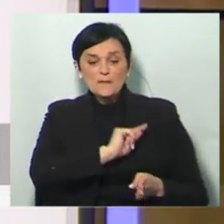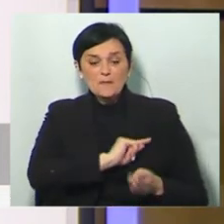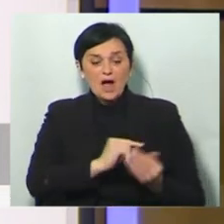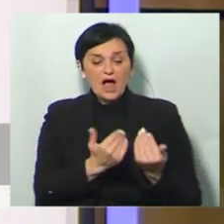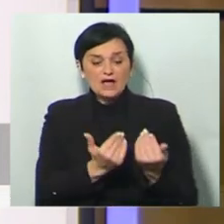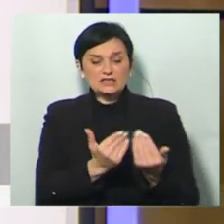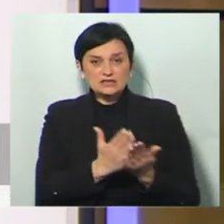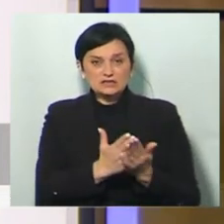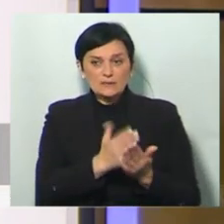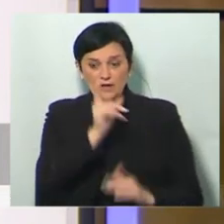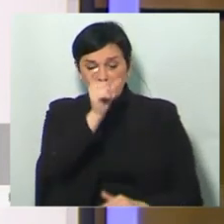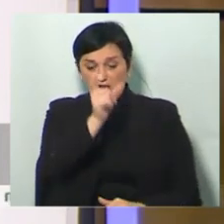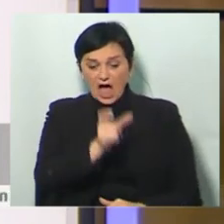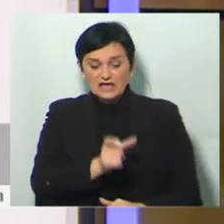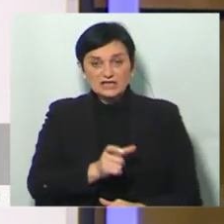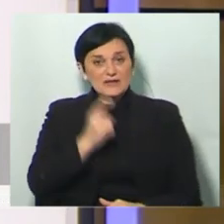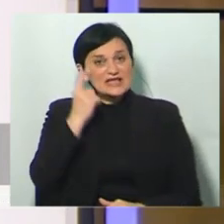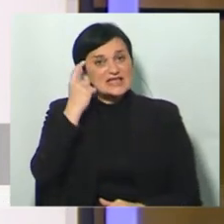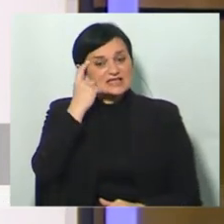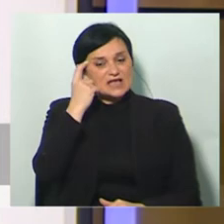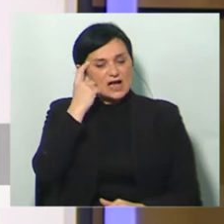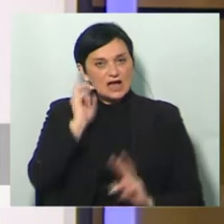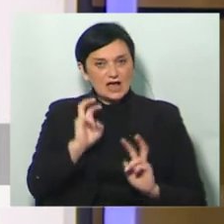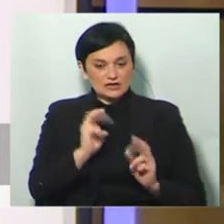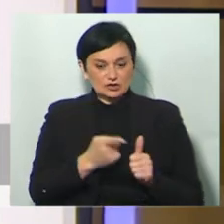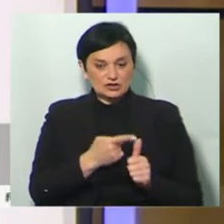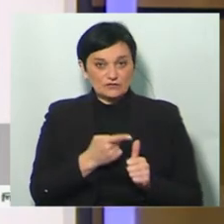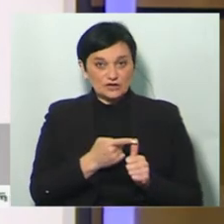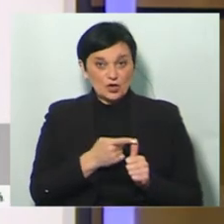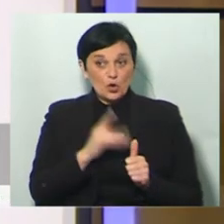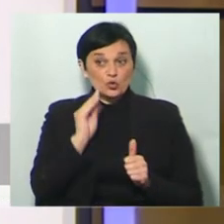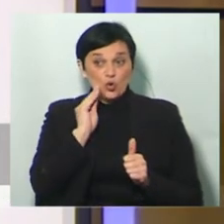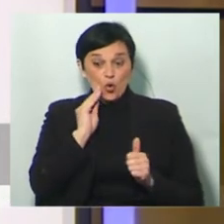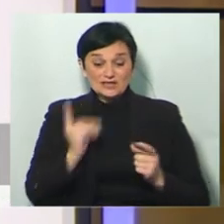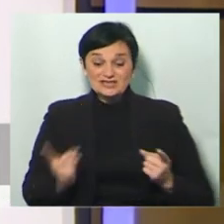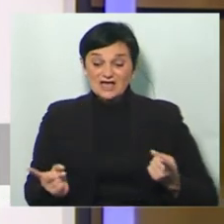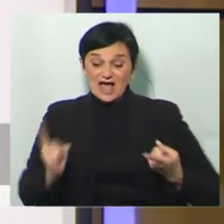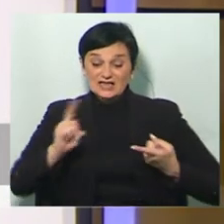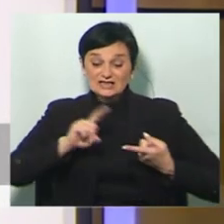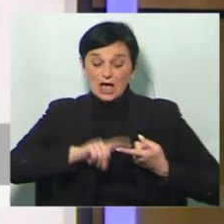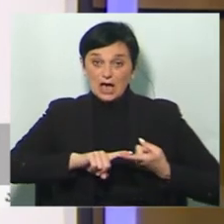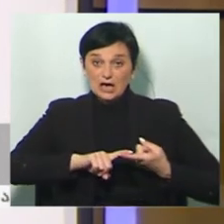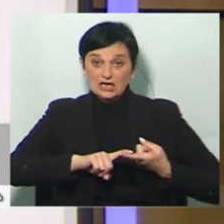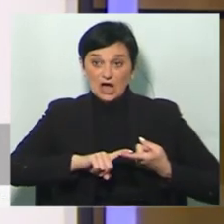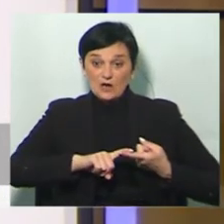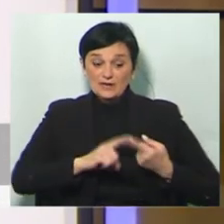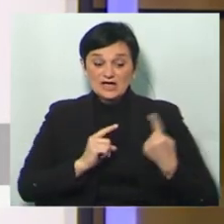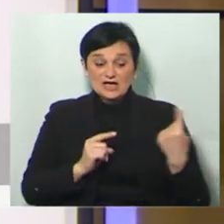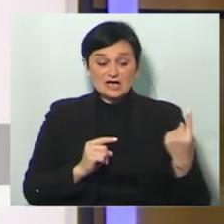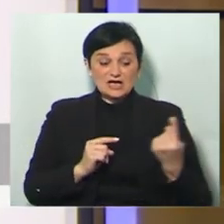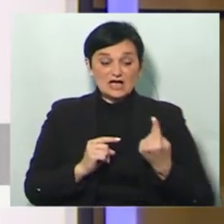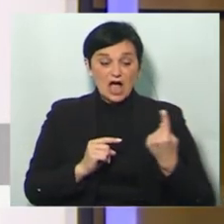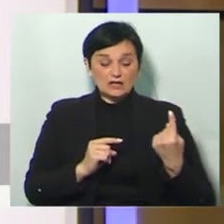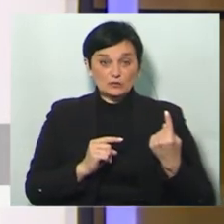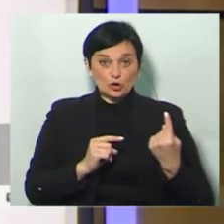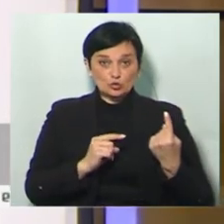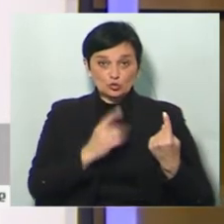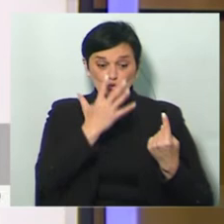წარმოადგენს და ადამიანის ინტელექტი ჰქვია. Da, როდესაც დააკავშირეს ინტელექტი და განმარტოების